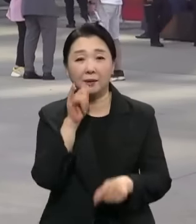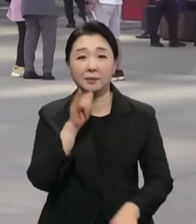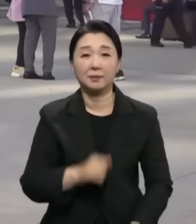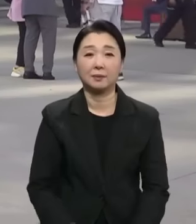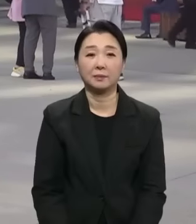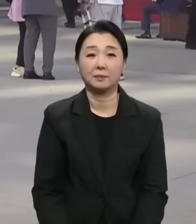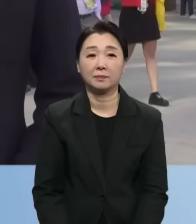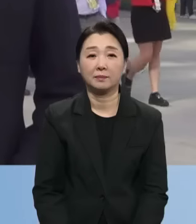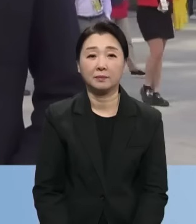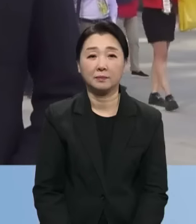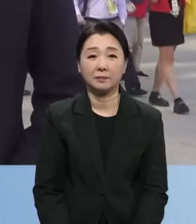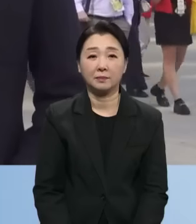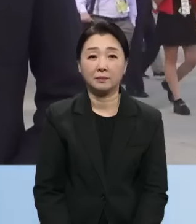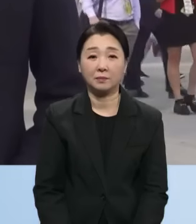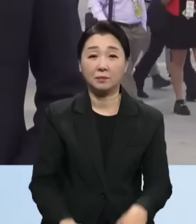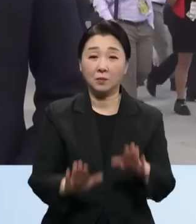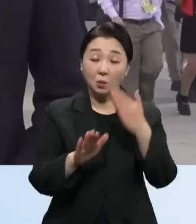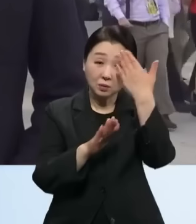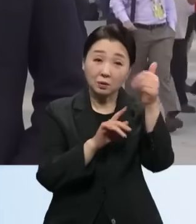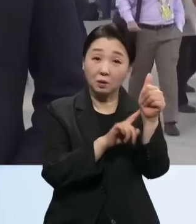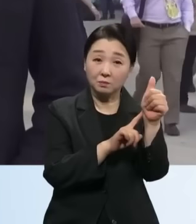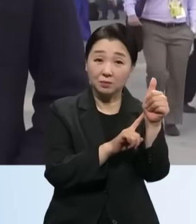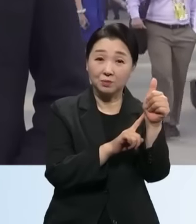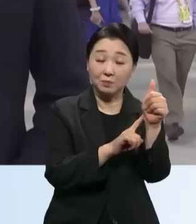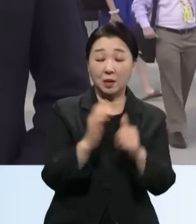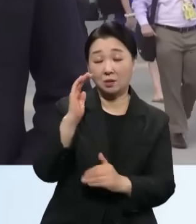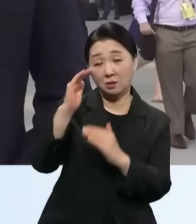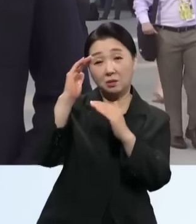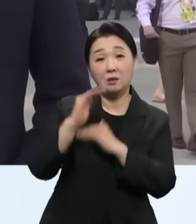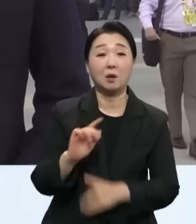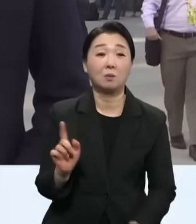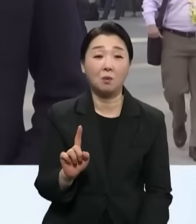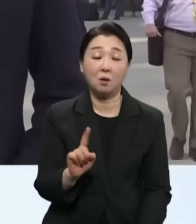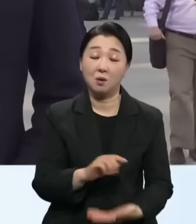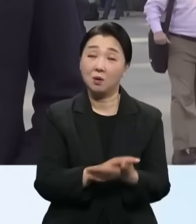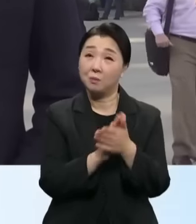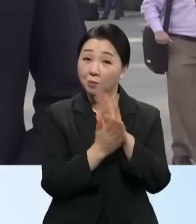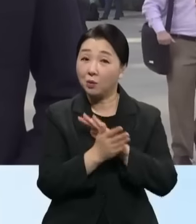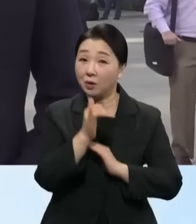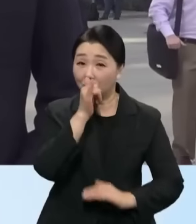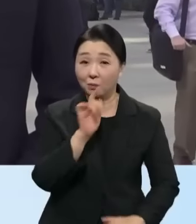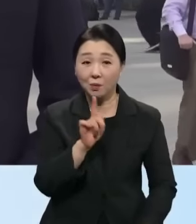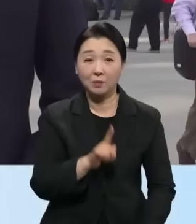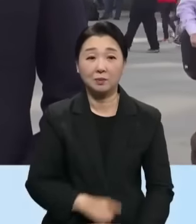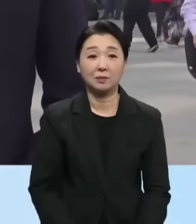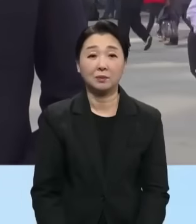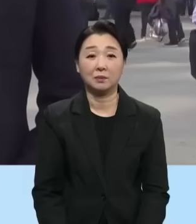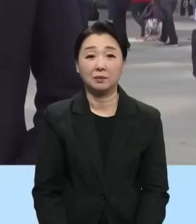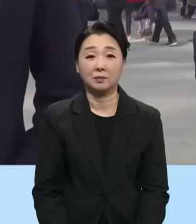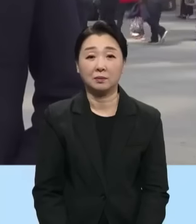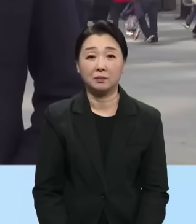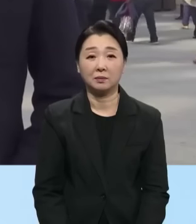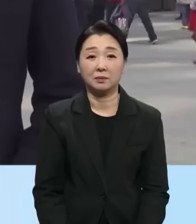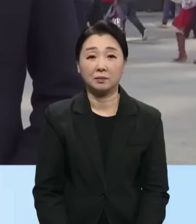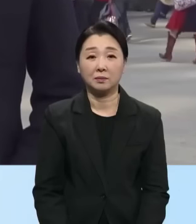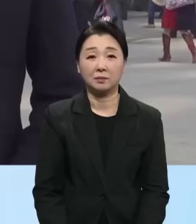모습입니다. 오늘 트럼프 전 대통령이 할 연설 내용에 변화가 많았다고 하던데요.